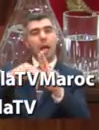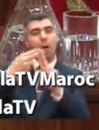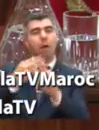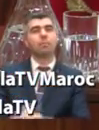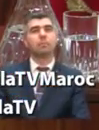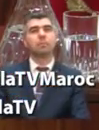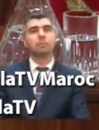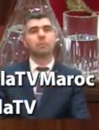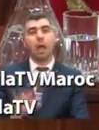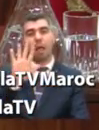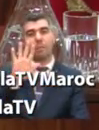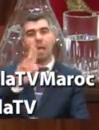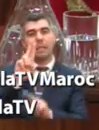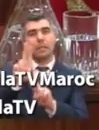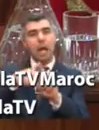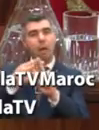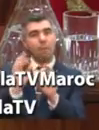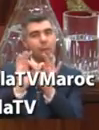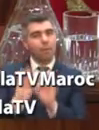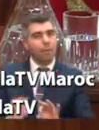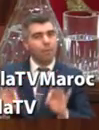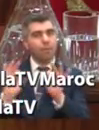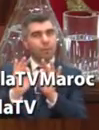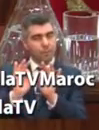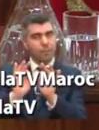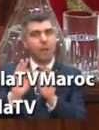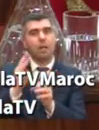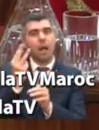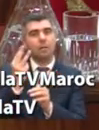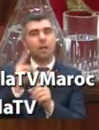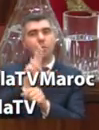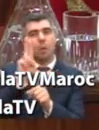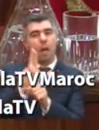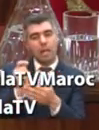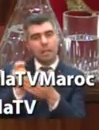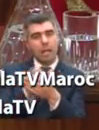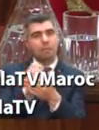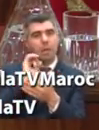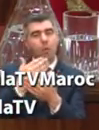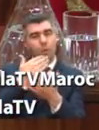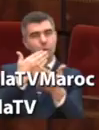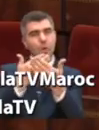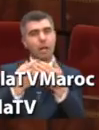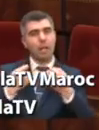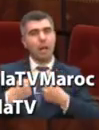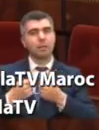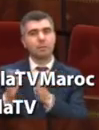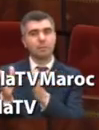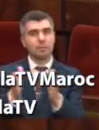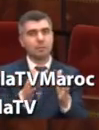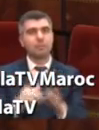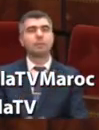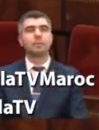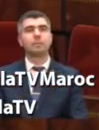وتم سحب 5 أسئلة شفوية وسحب 3 أسئلة كتابية. شكرا لكم سيد الرئيس. شكرا السيدة